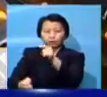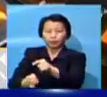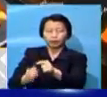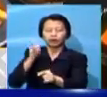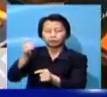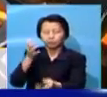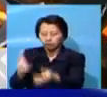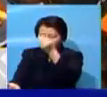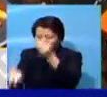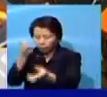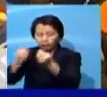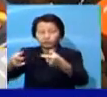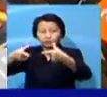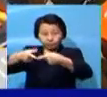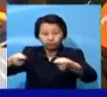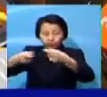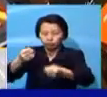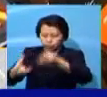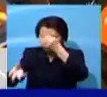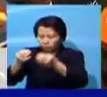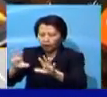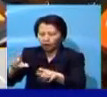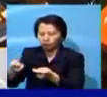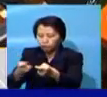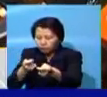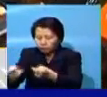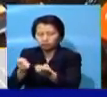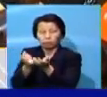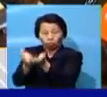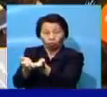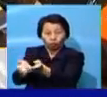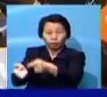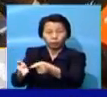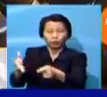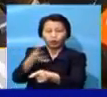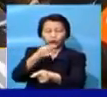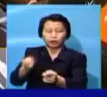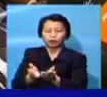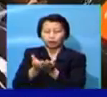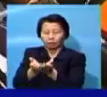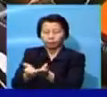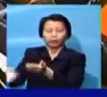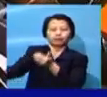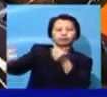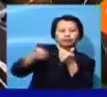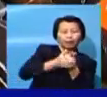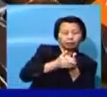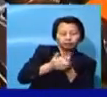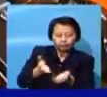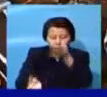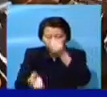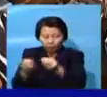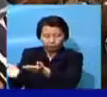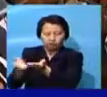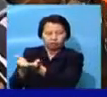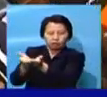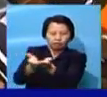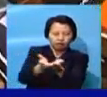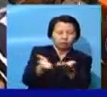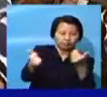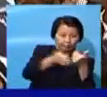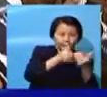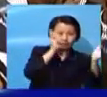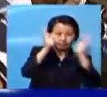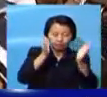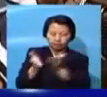tempereka di JE tapi juga semasa kapal belayar balik so semasa kapal berayar balik